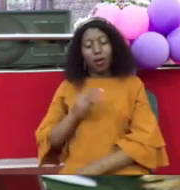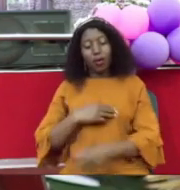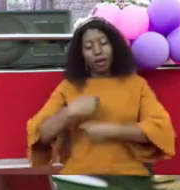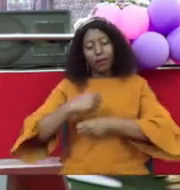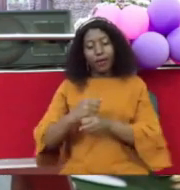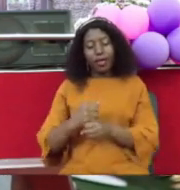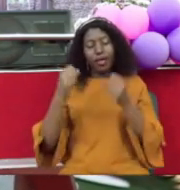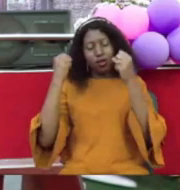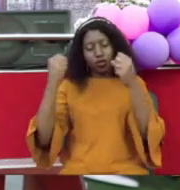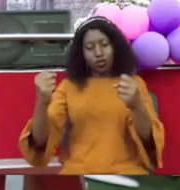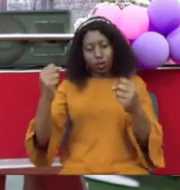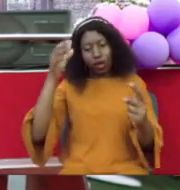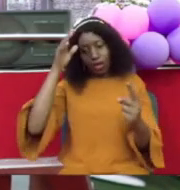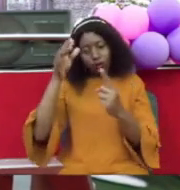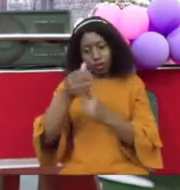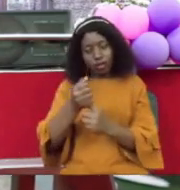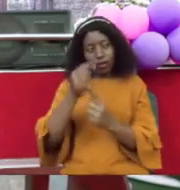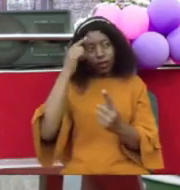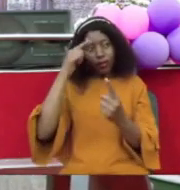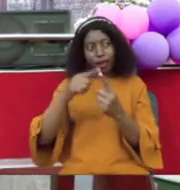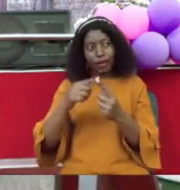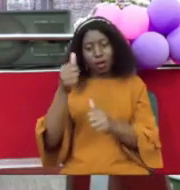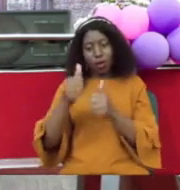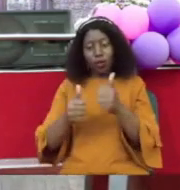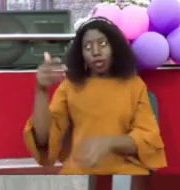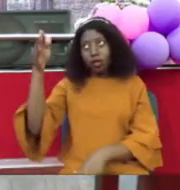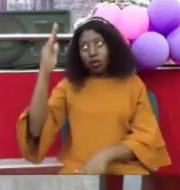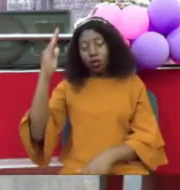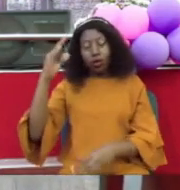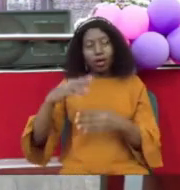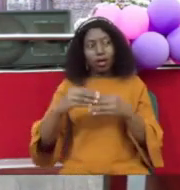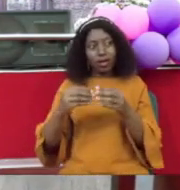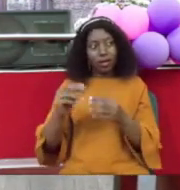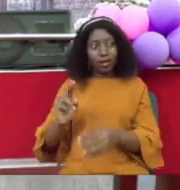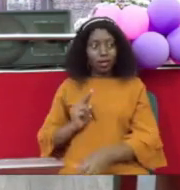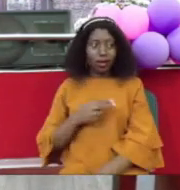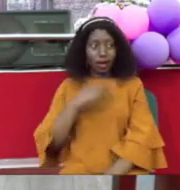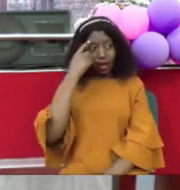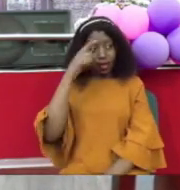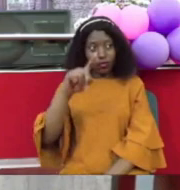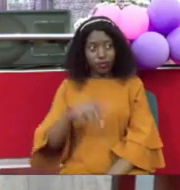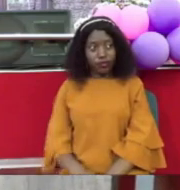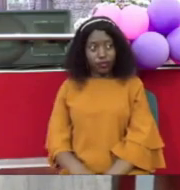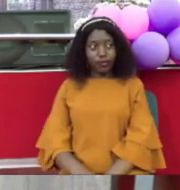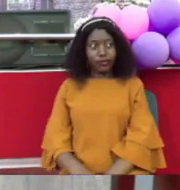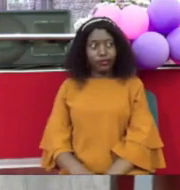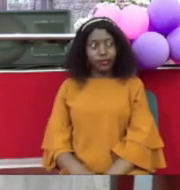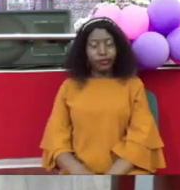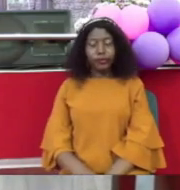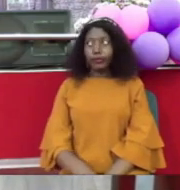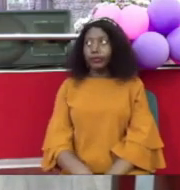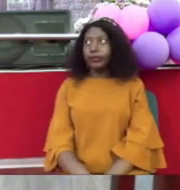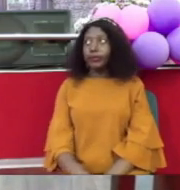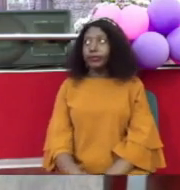to fulfill the purpose for which God created us. Inamaanisha kuweza kupewa mkutiwa nguvu kuweza kufikilia malengo